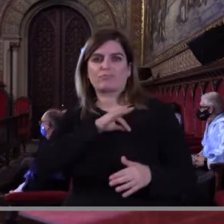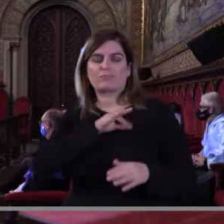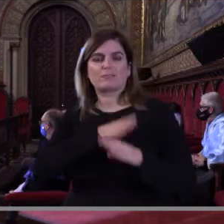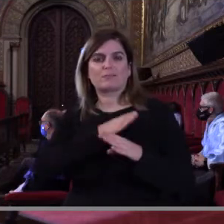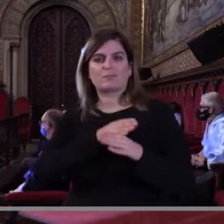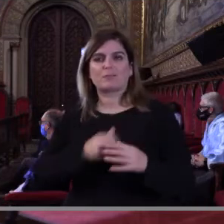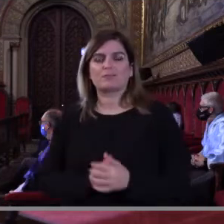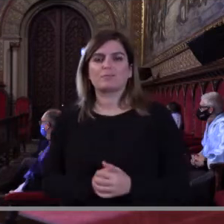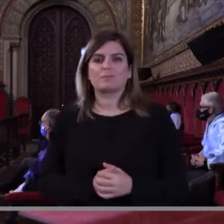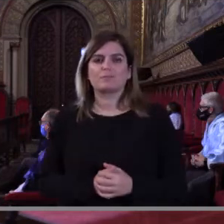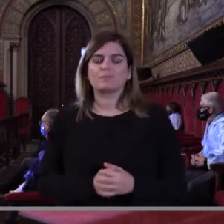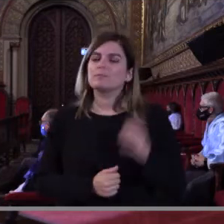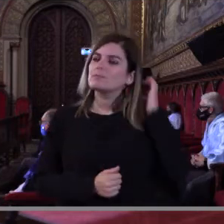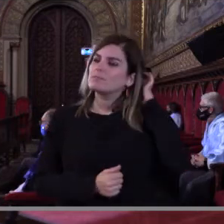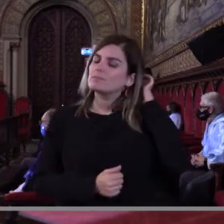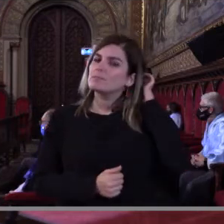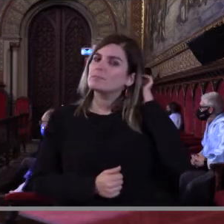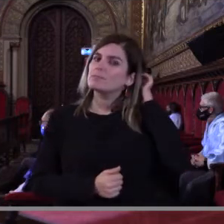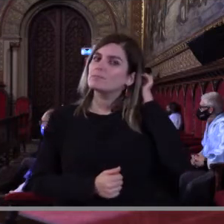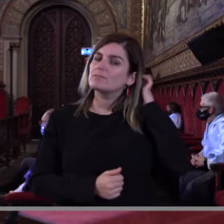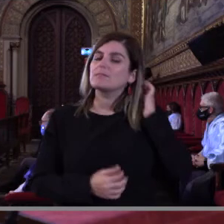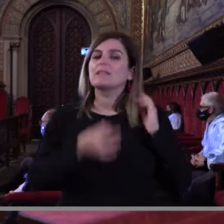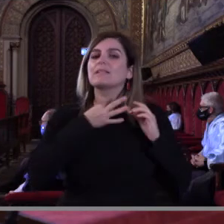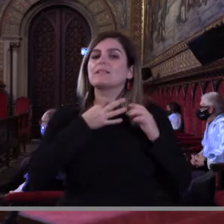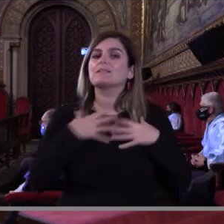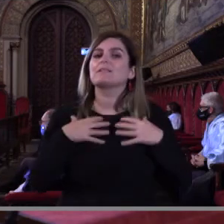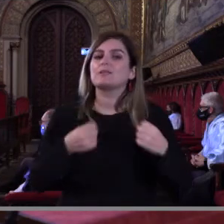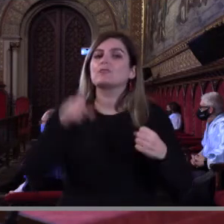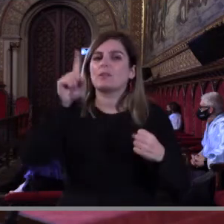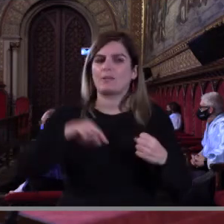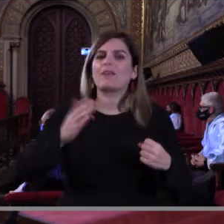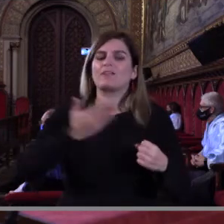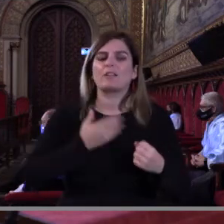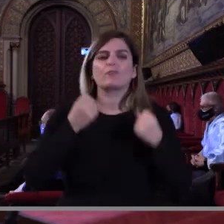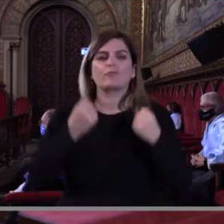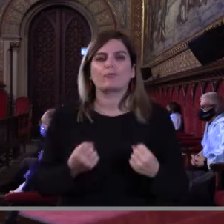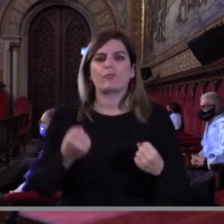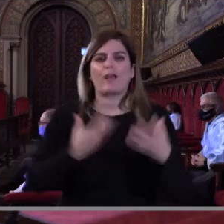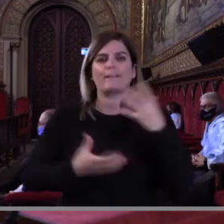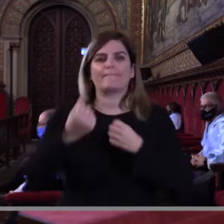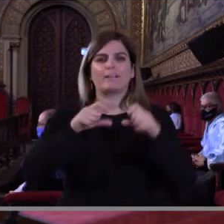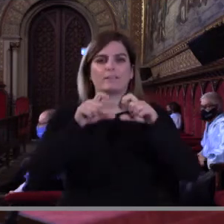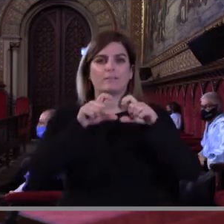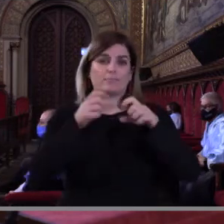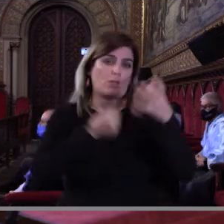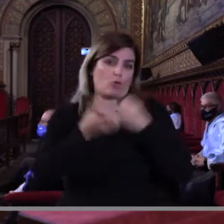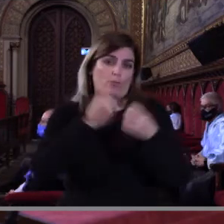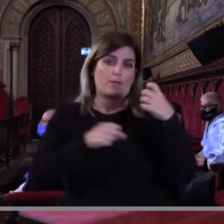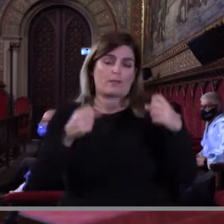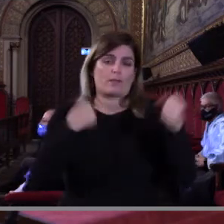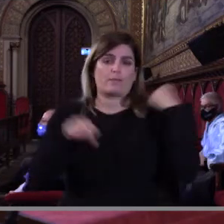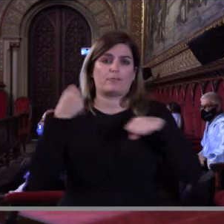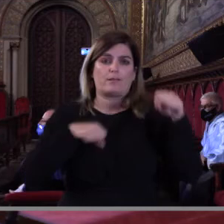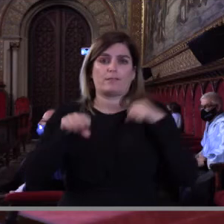La crisi sanitària també ha tingut un impacte extraordinari en el conjunt de l'activitat econòmica del país. Segons